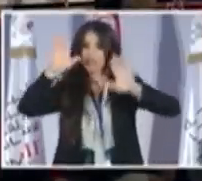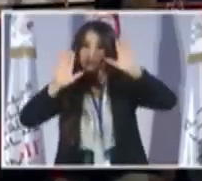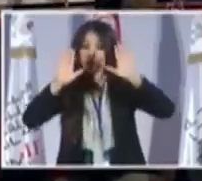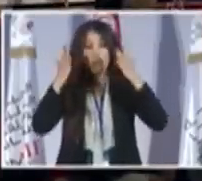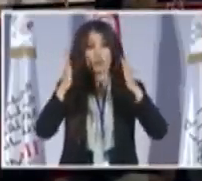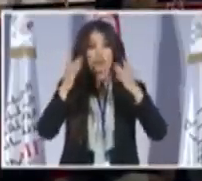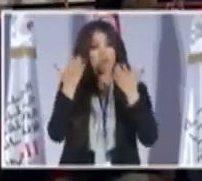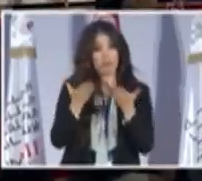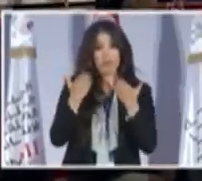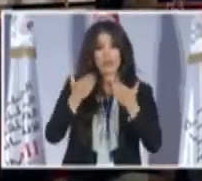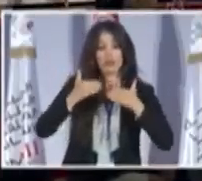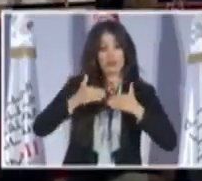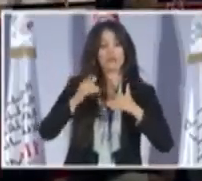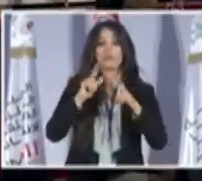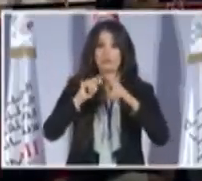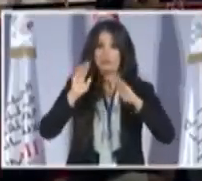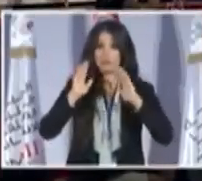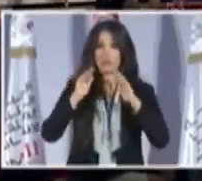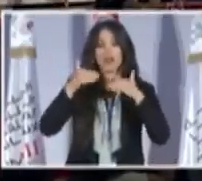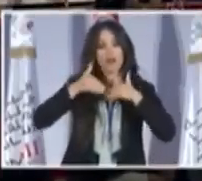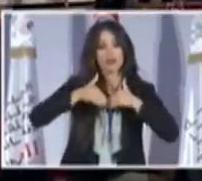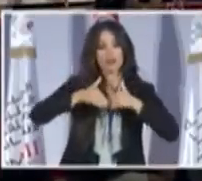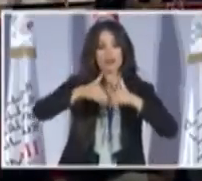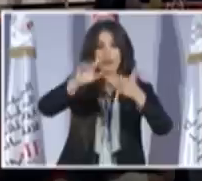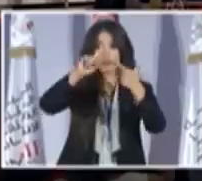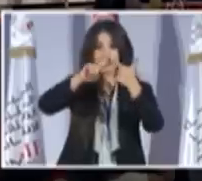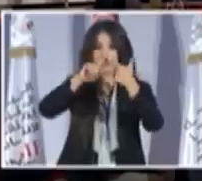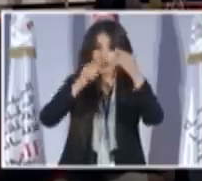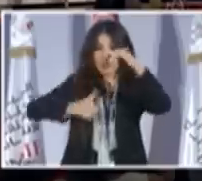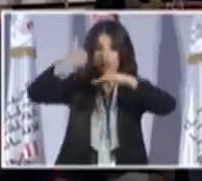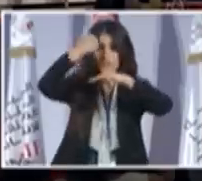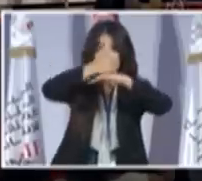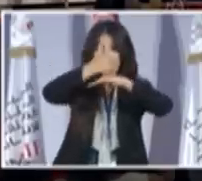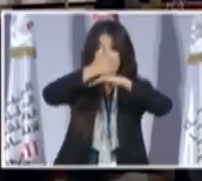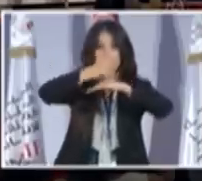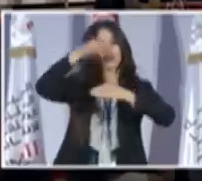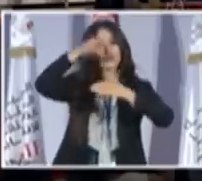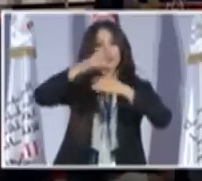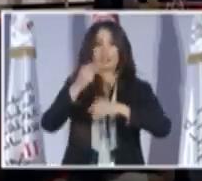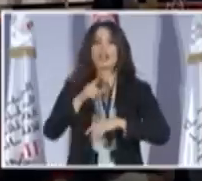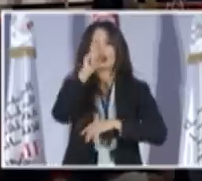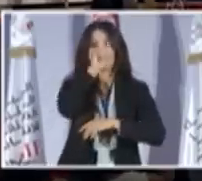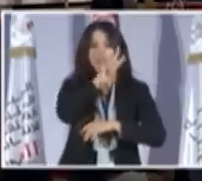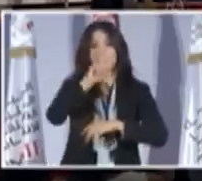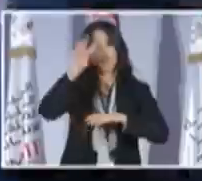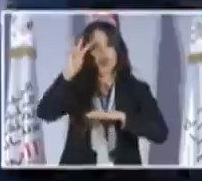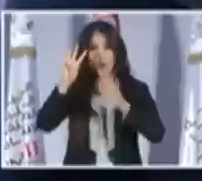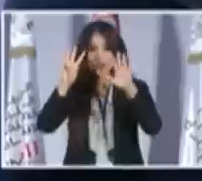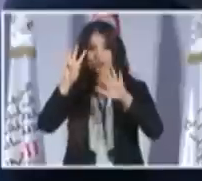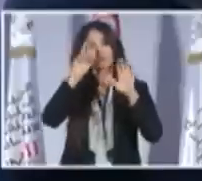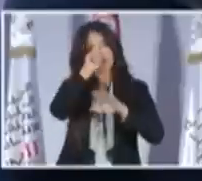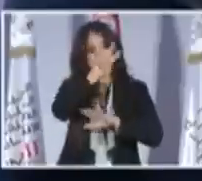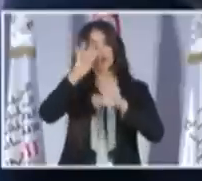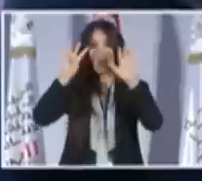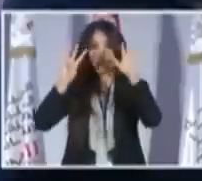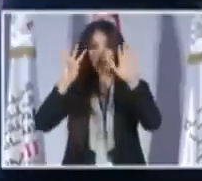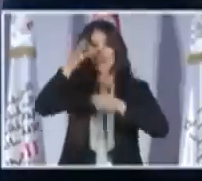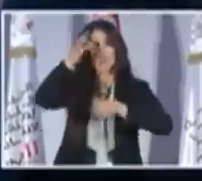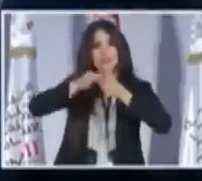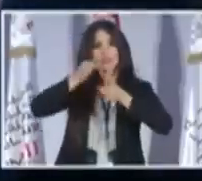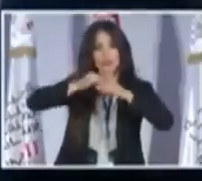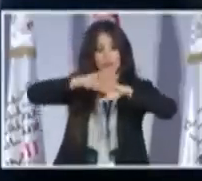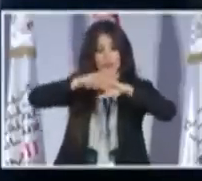الحال اه ستكون الدوره الثانيه يوم تسعه وعشرين في اخر الشهر